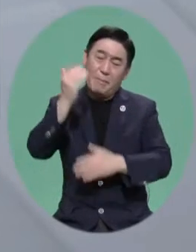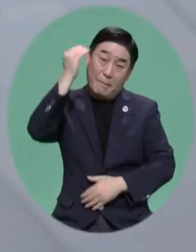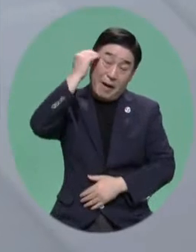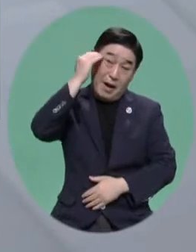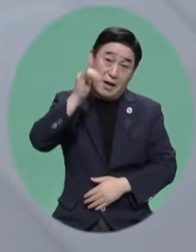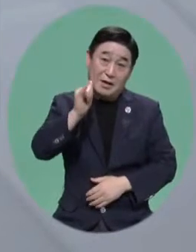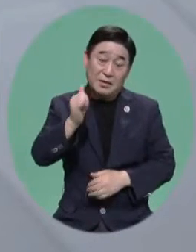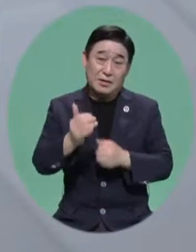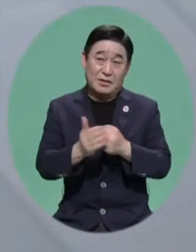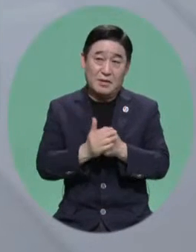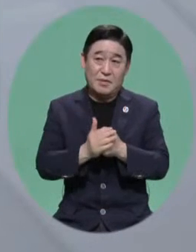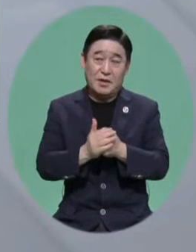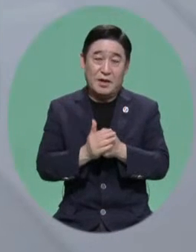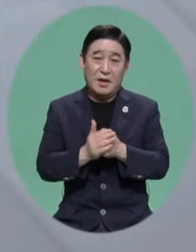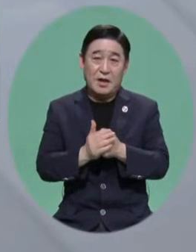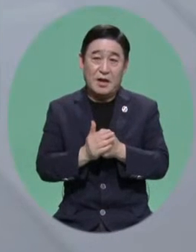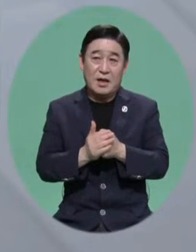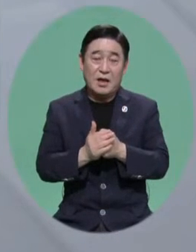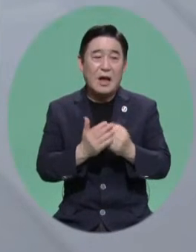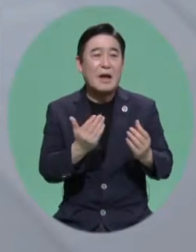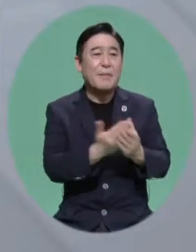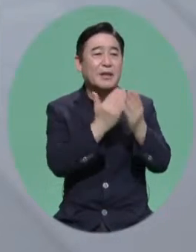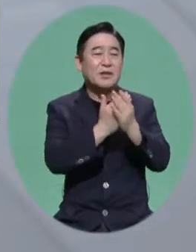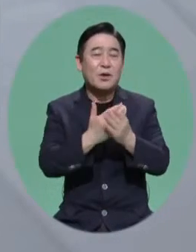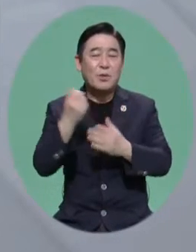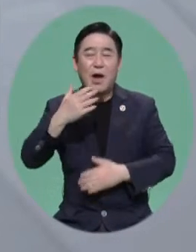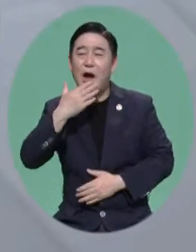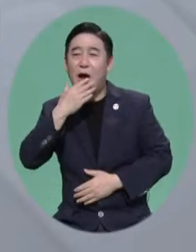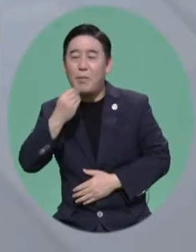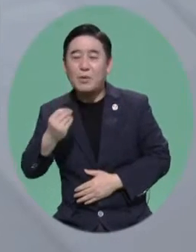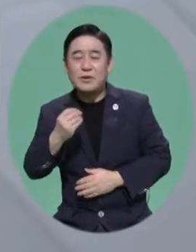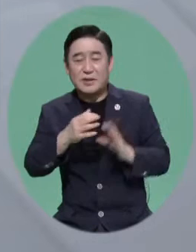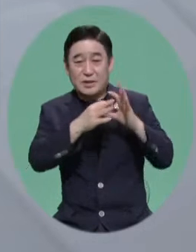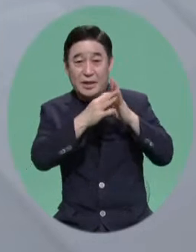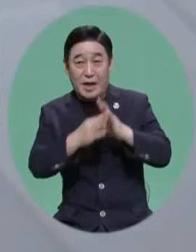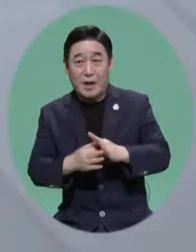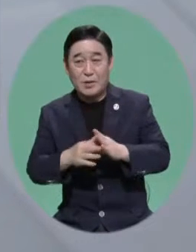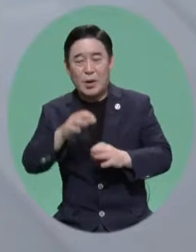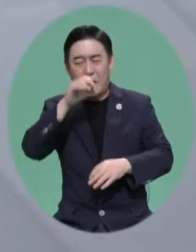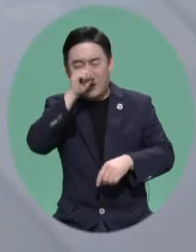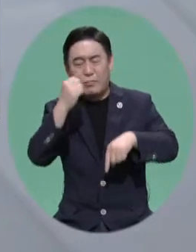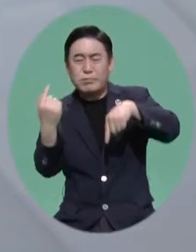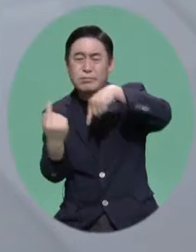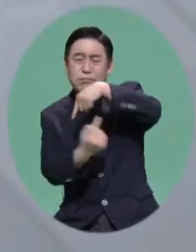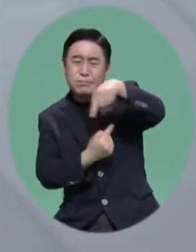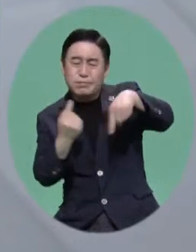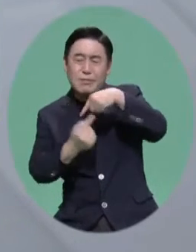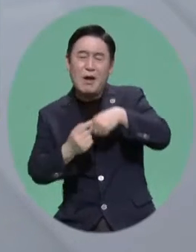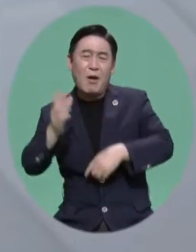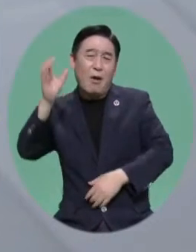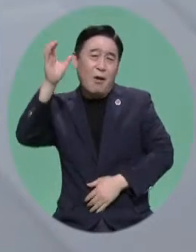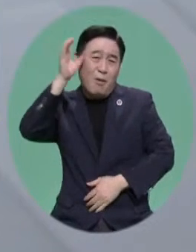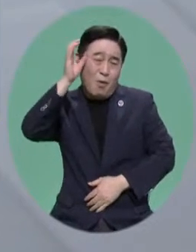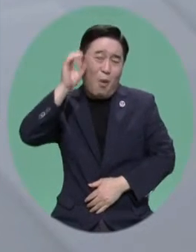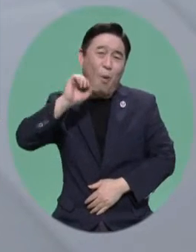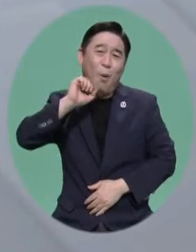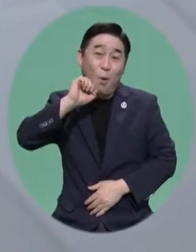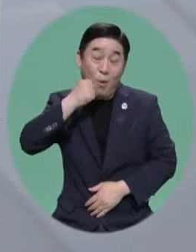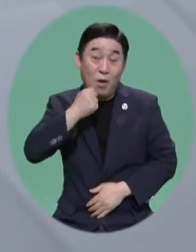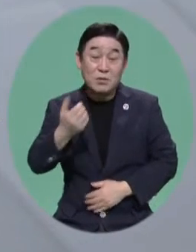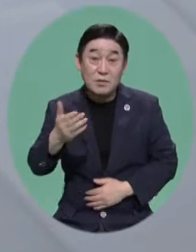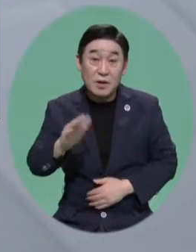초래하기 때문에 성장과 복지 의 지속 가능한 선순환을 기대 하기가 참 어렵습니다 에